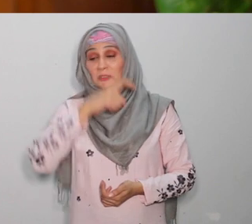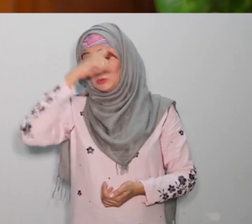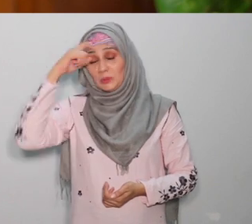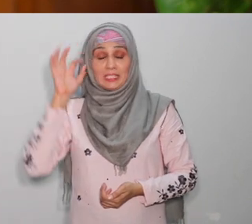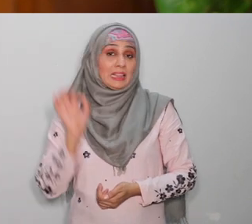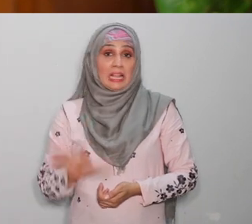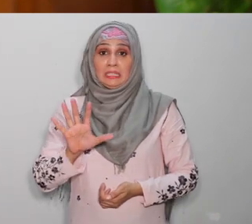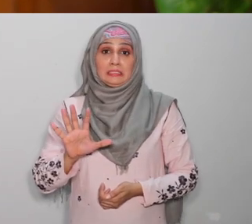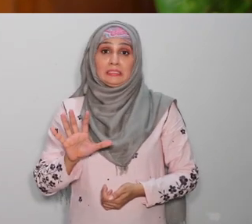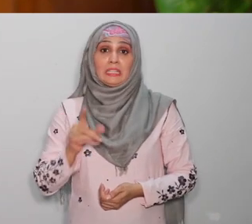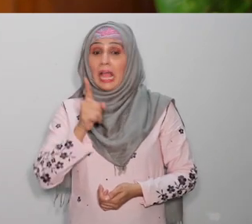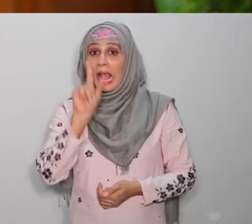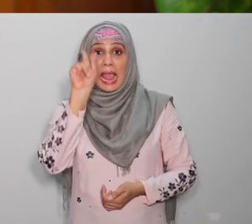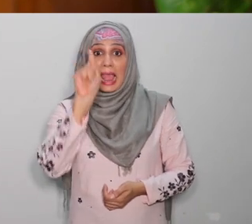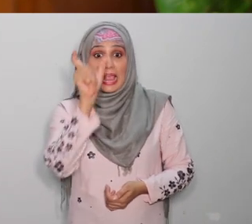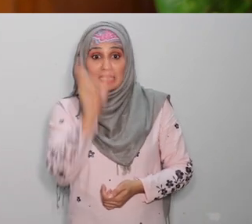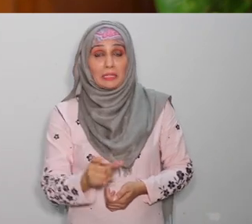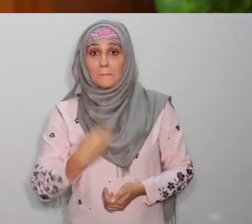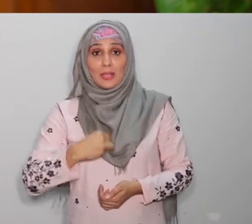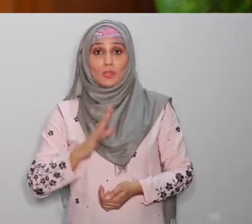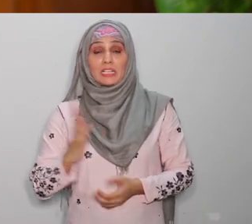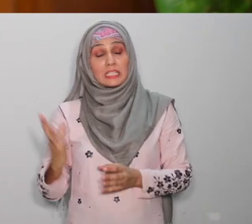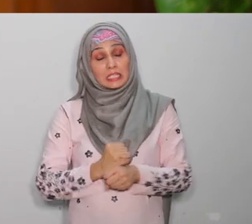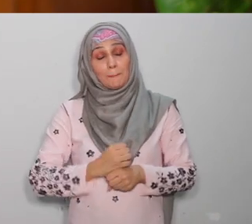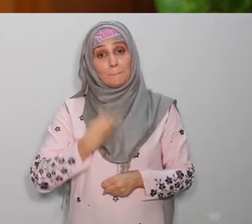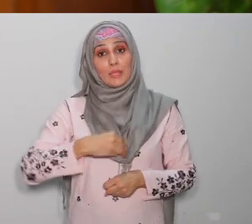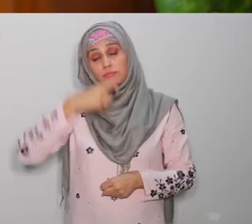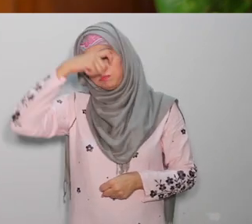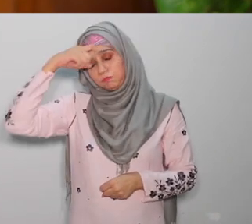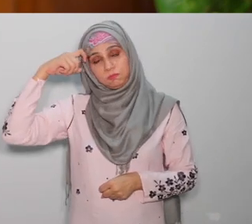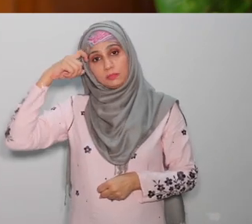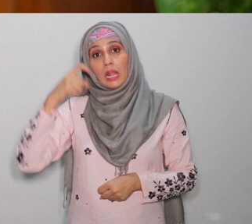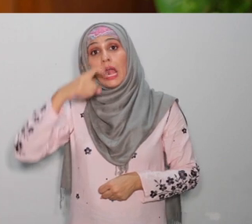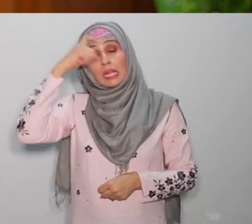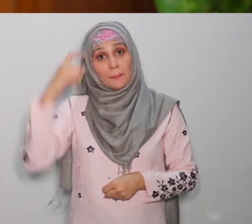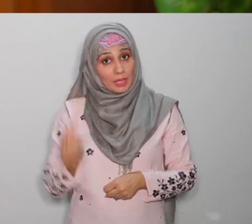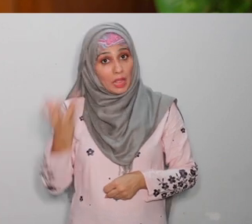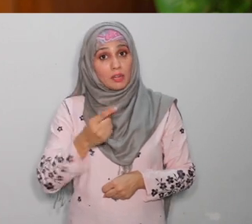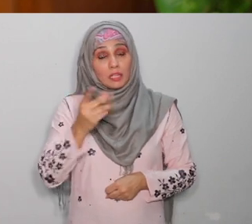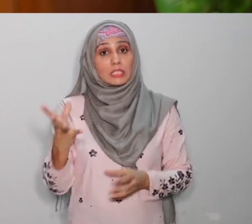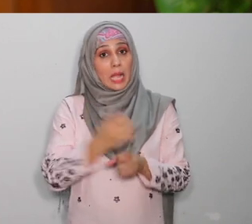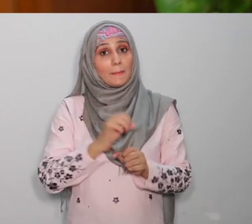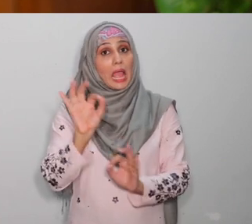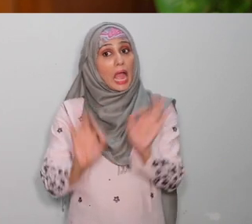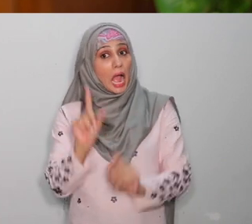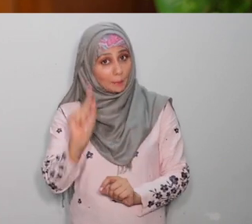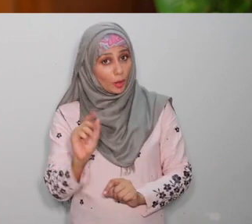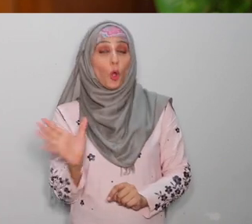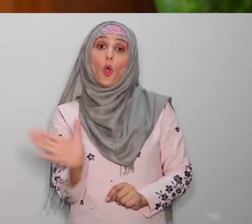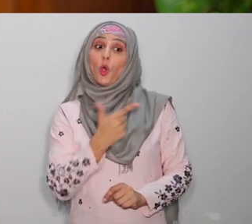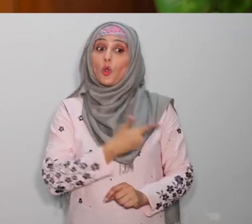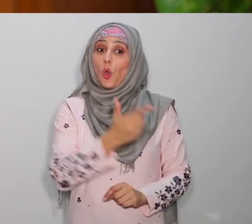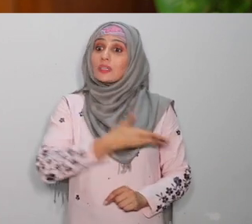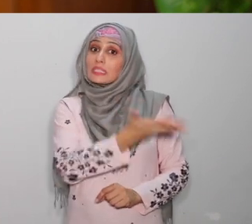गर्मी तो है और आपको सबको बहुत गर्मी लग रही है खासतौर पर अपना भी ख्याल